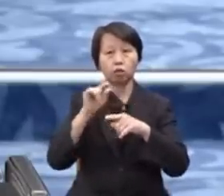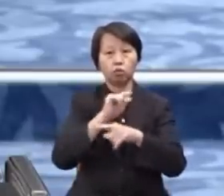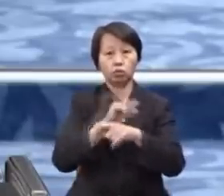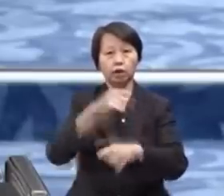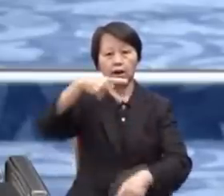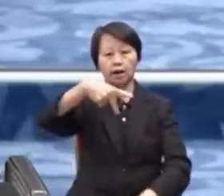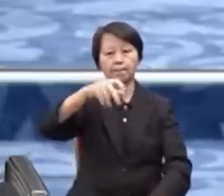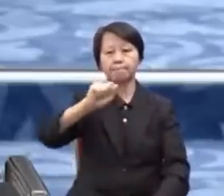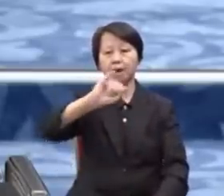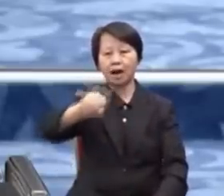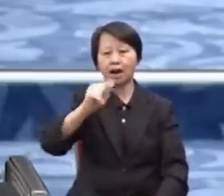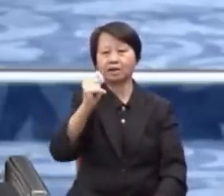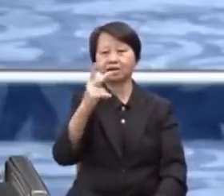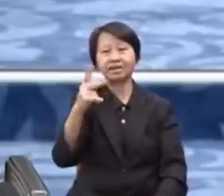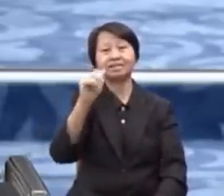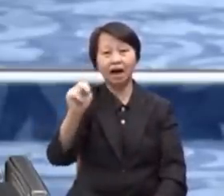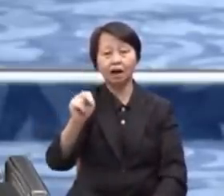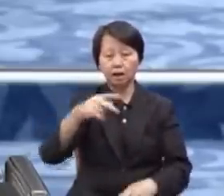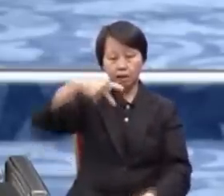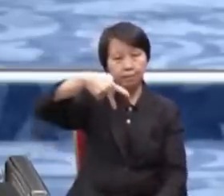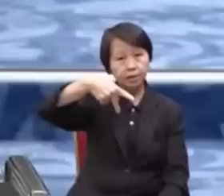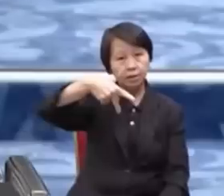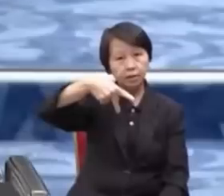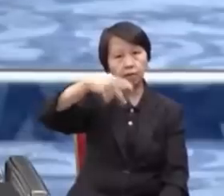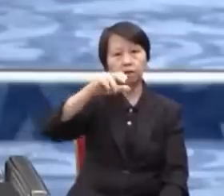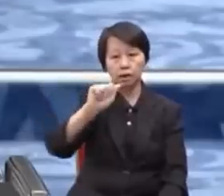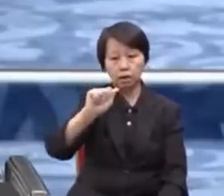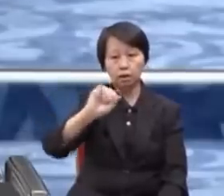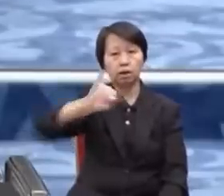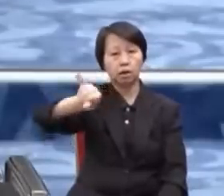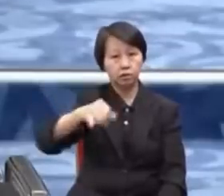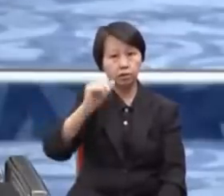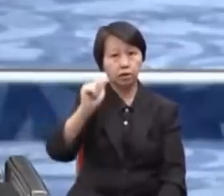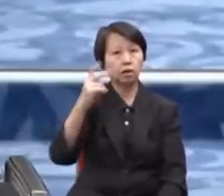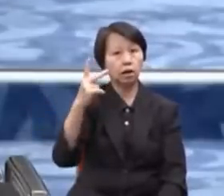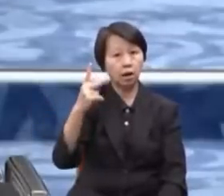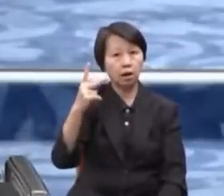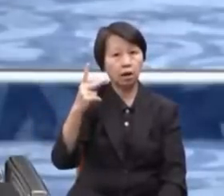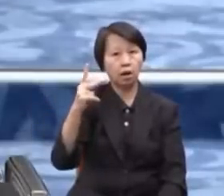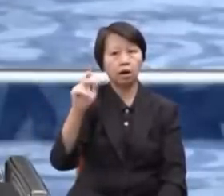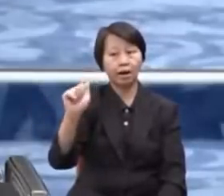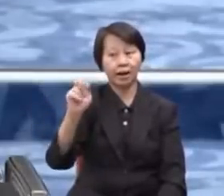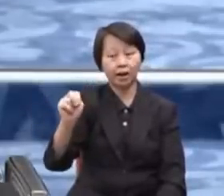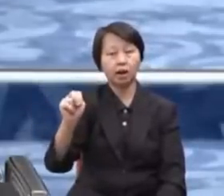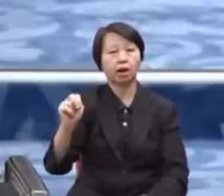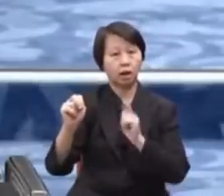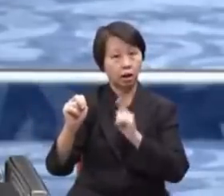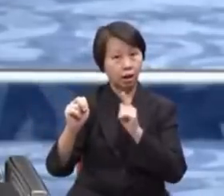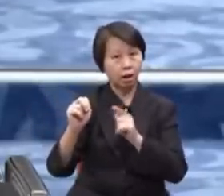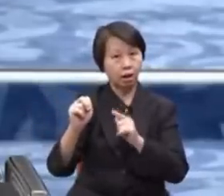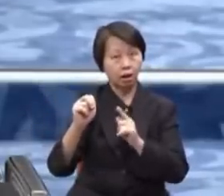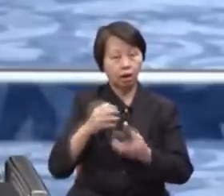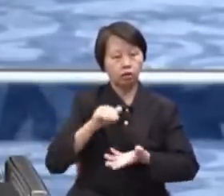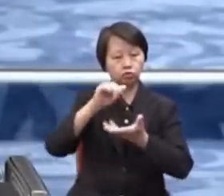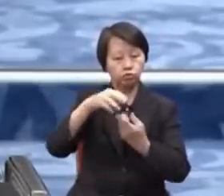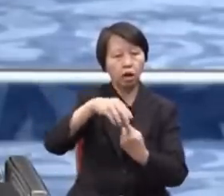pajakan Saya tidak mau ulas misalnya deskripsi perundangan sekarang gunanya sumbangan